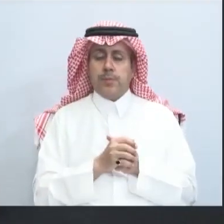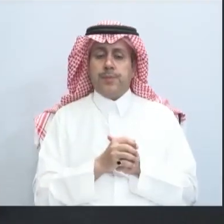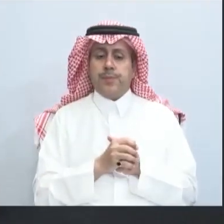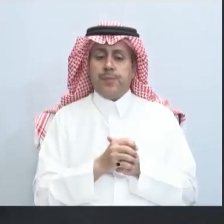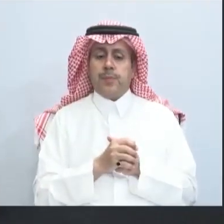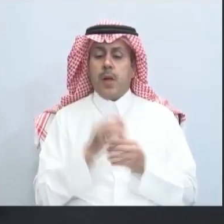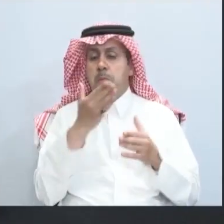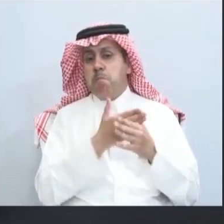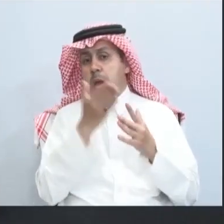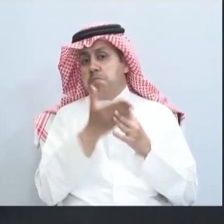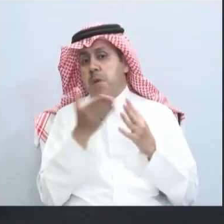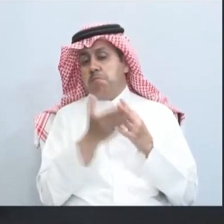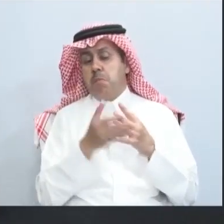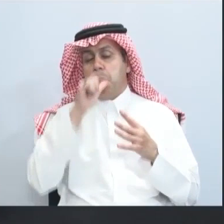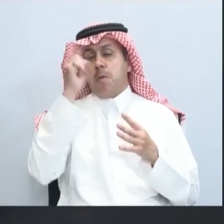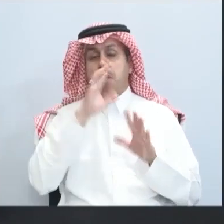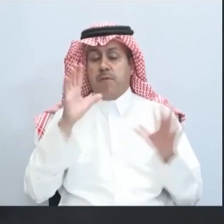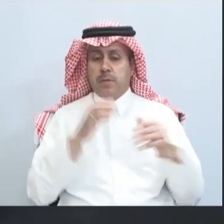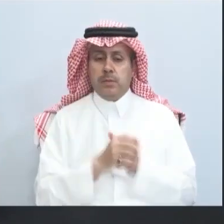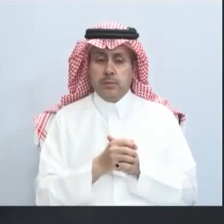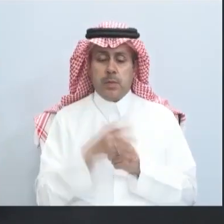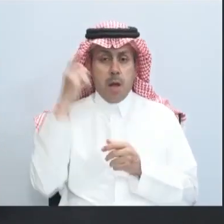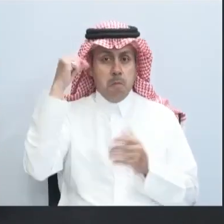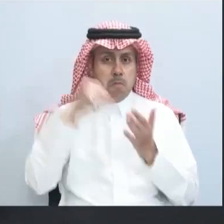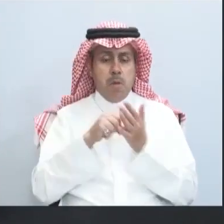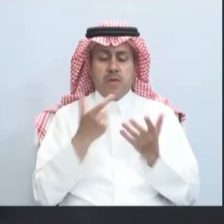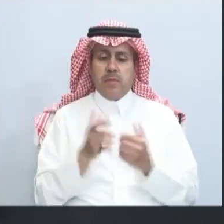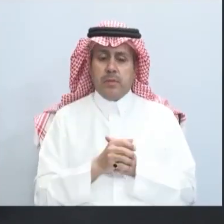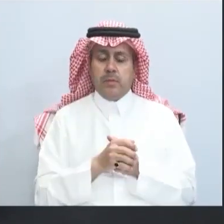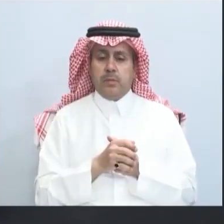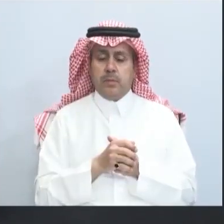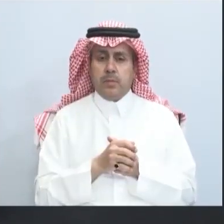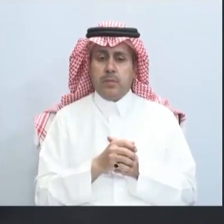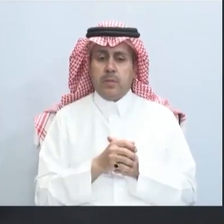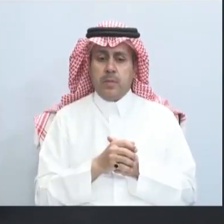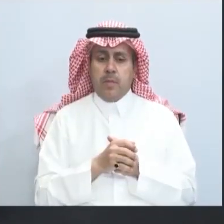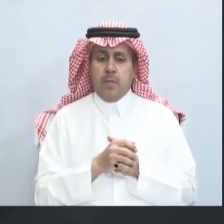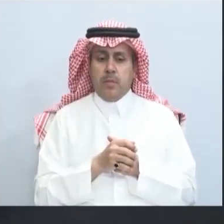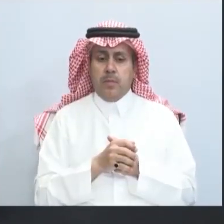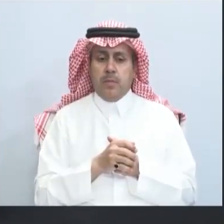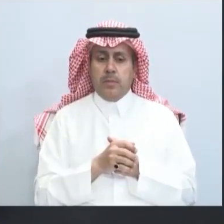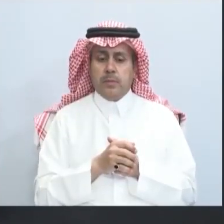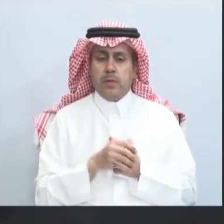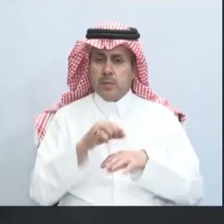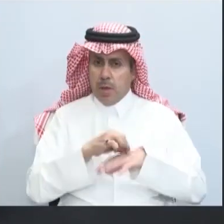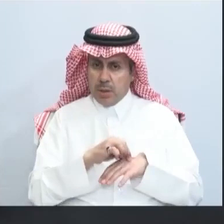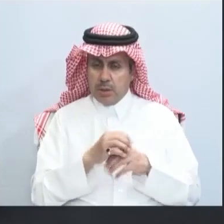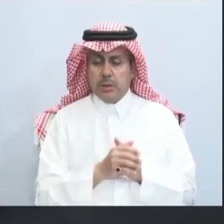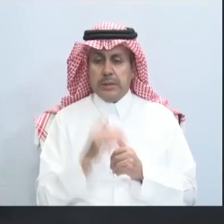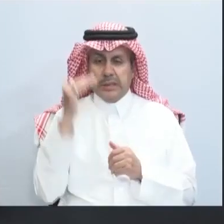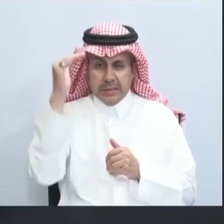ولا يعلم ما يقول اذا شرب اذا شرب ذلك من امر الخمر فاصبح الناس في